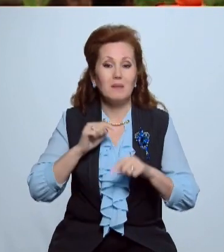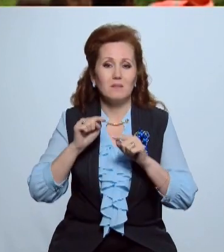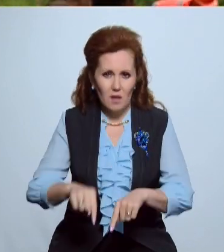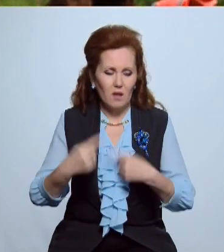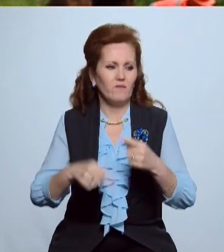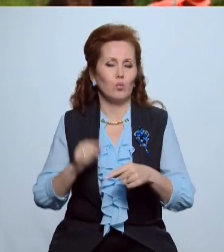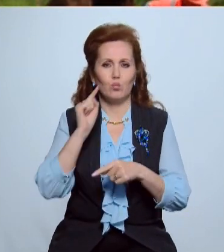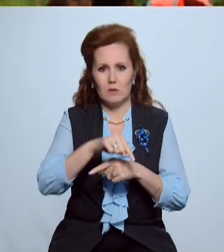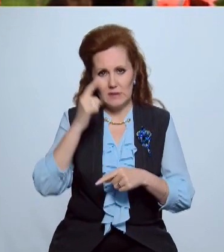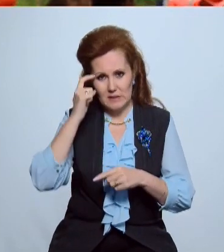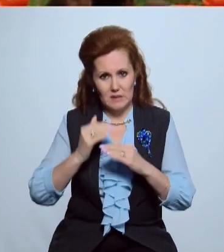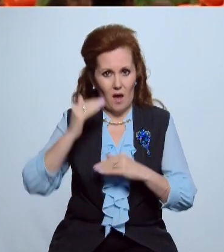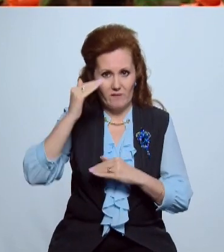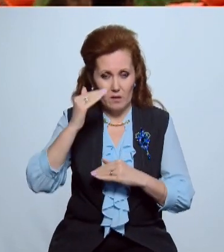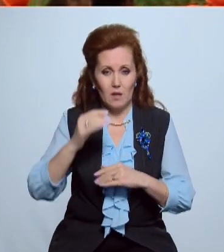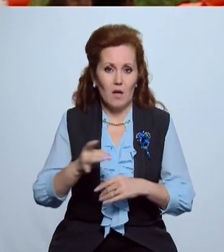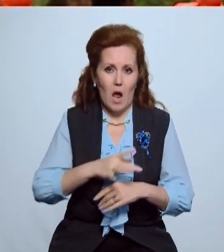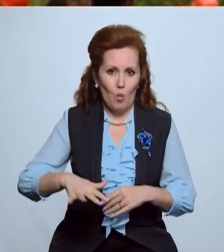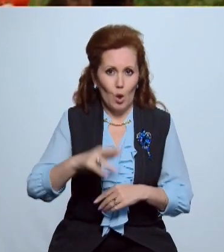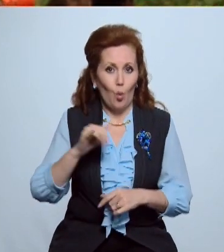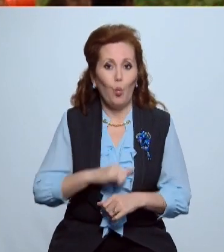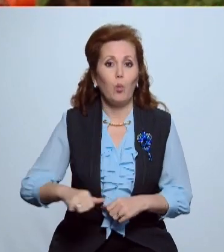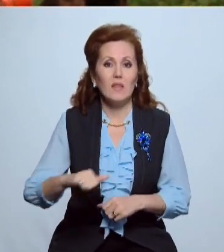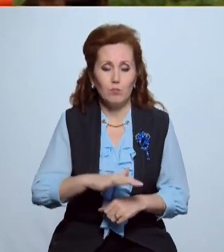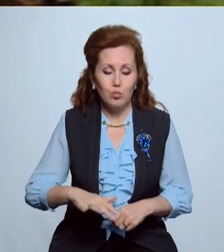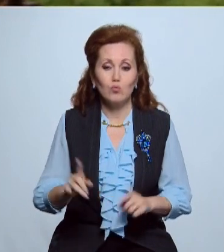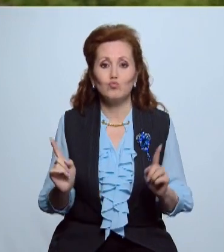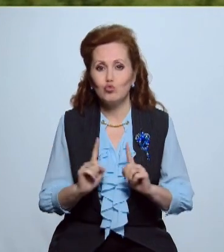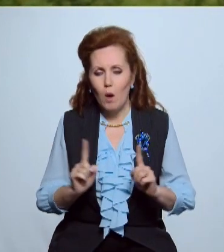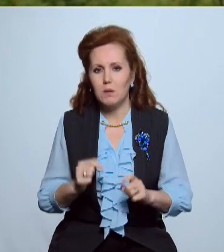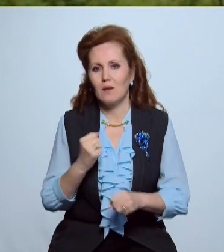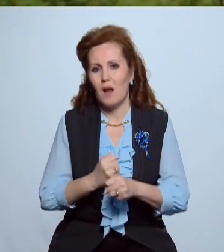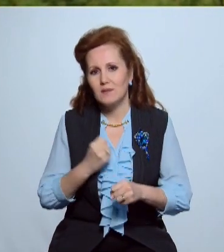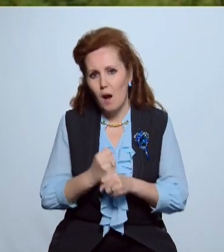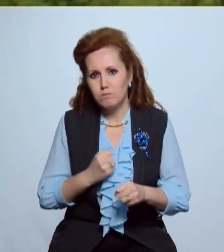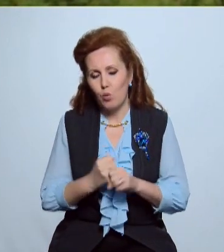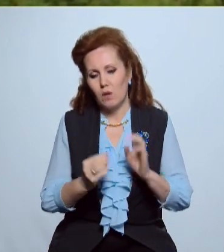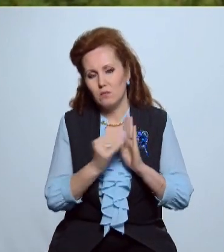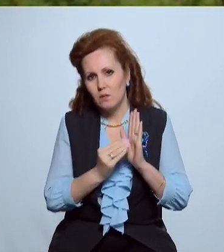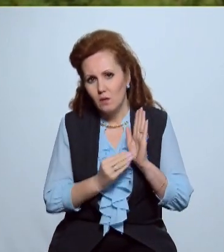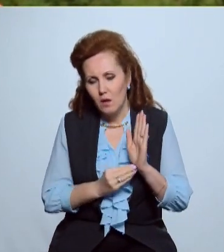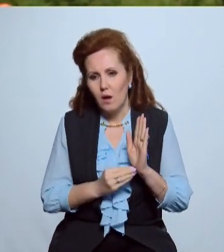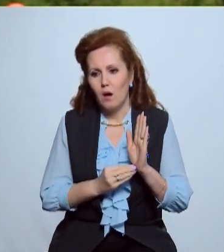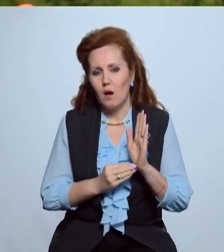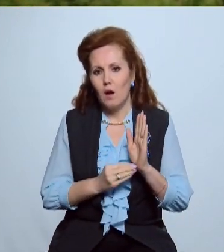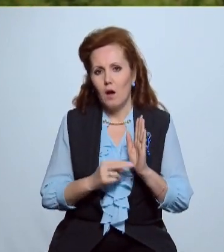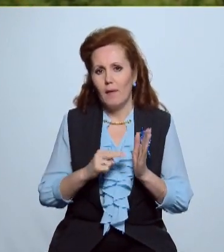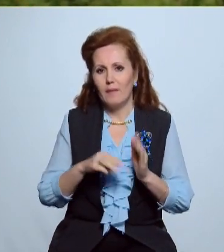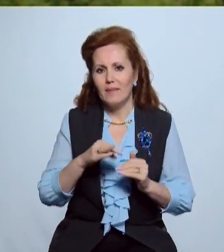а на северных районах Удмуртской республики. Для того, чтобы разработать типовые конструкции